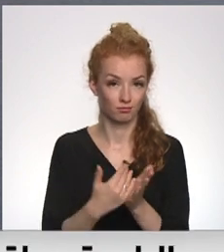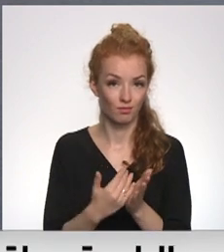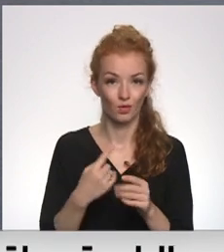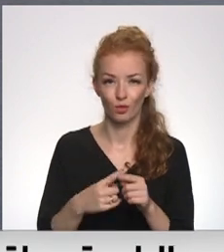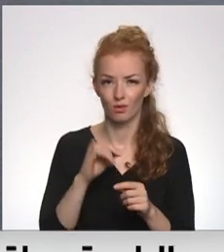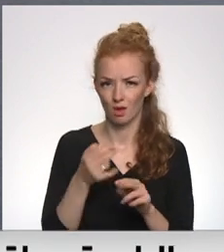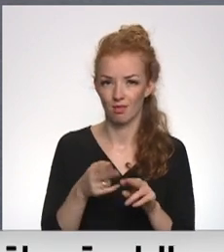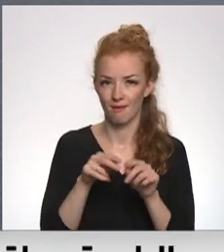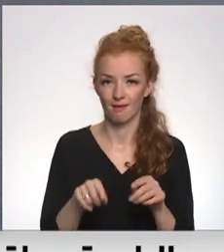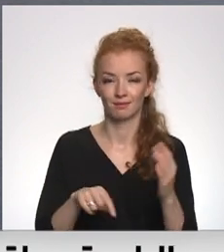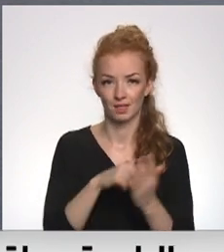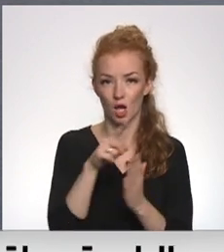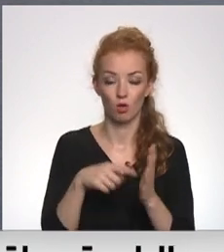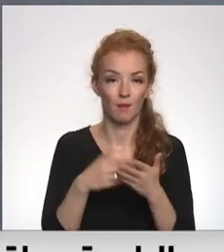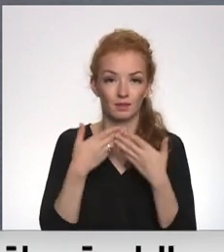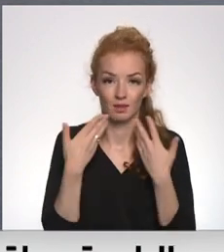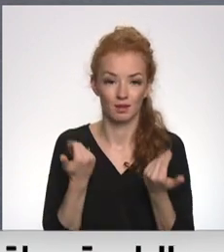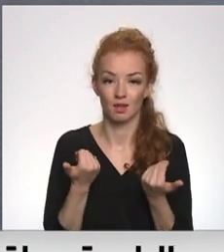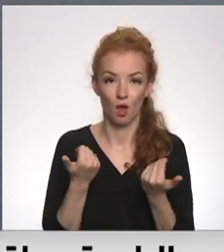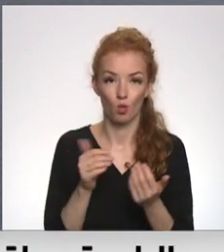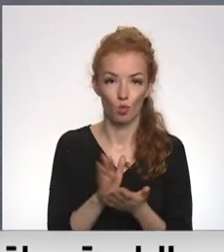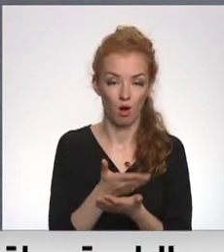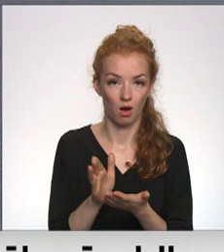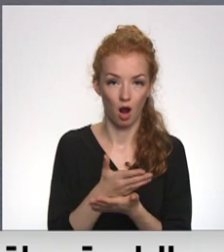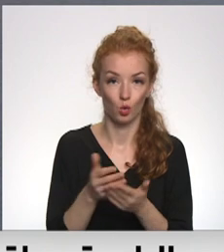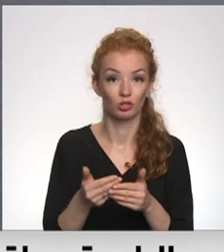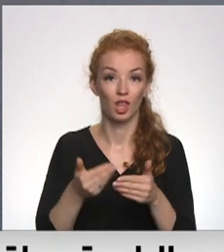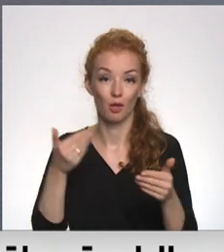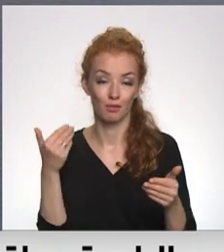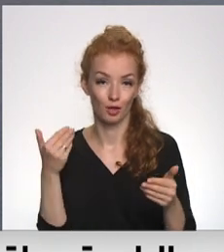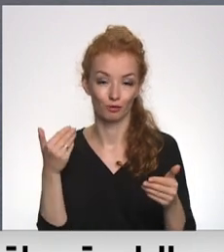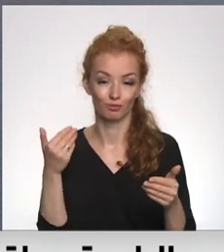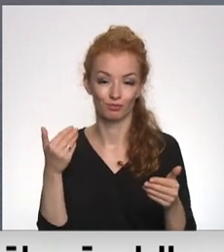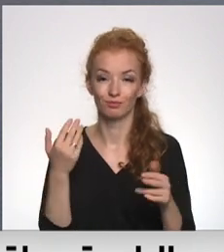Ja tāds jautājums nav atrisināts jau iepriekš,